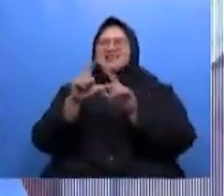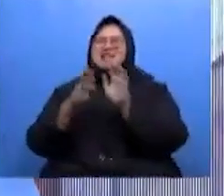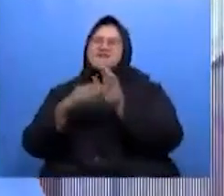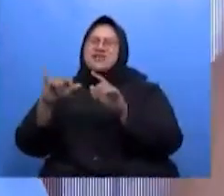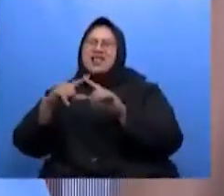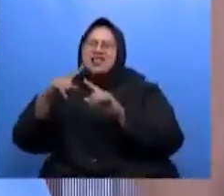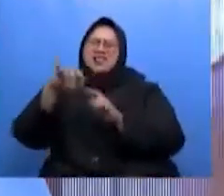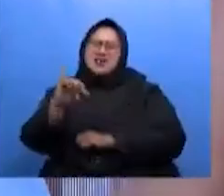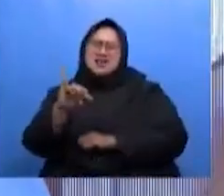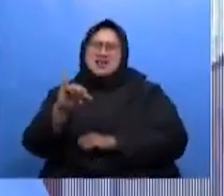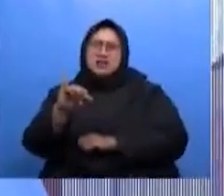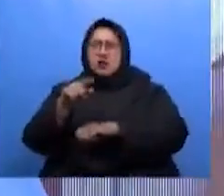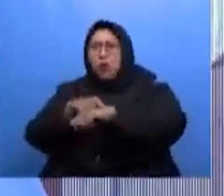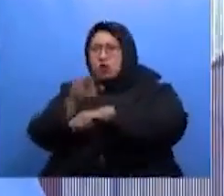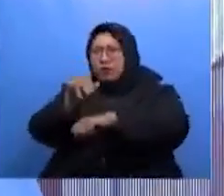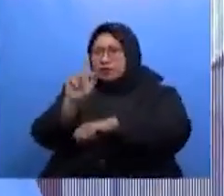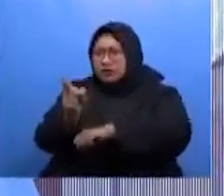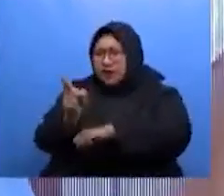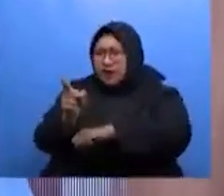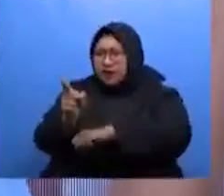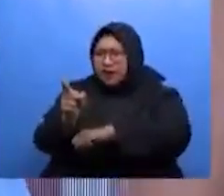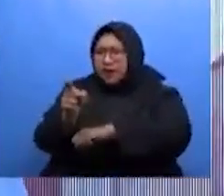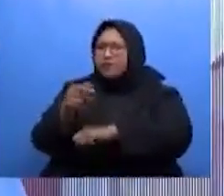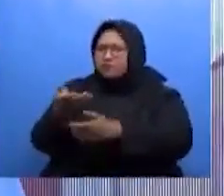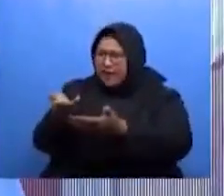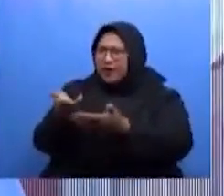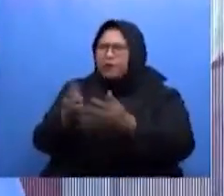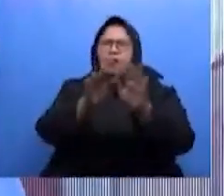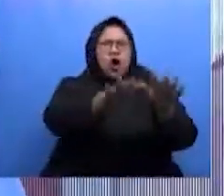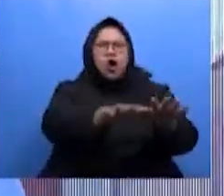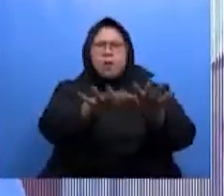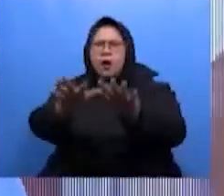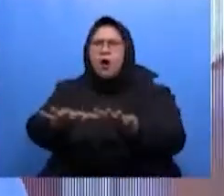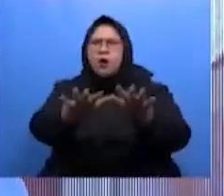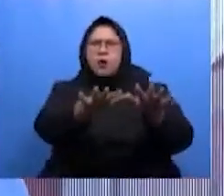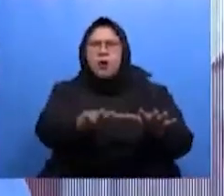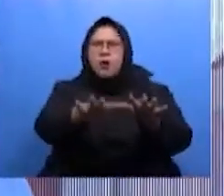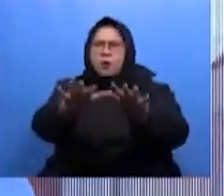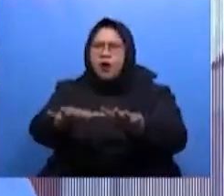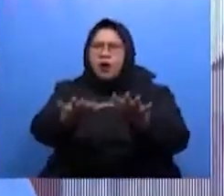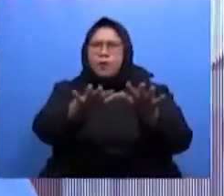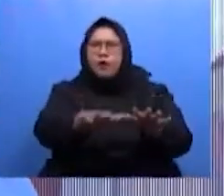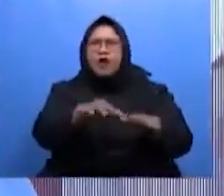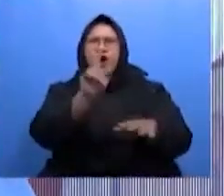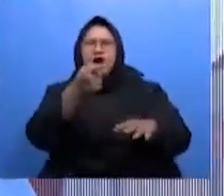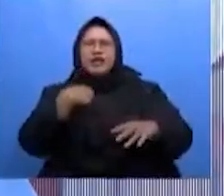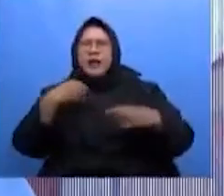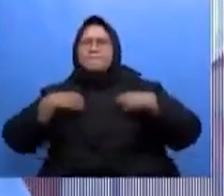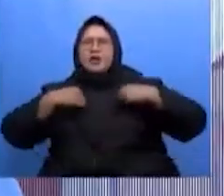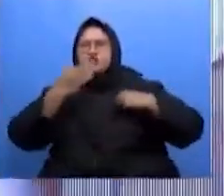andrayati waktu masih ada bapak kami mohon kondusif kalau kita punya